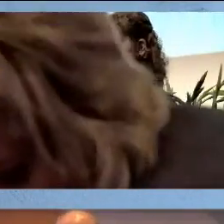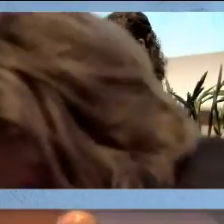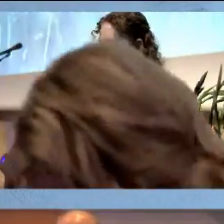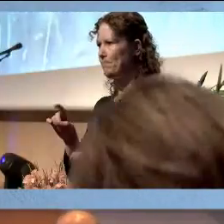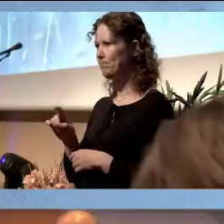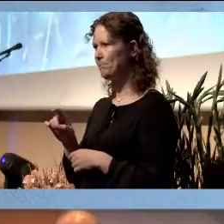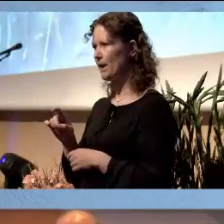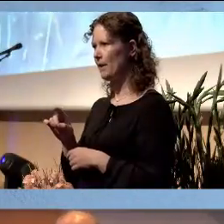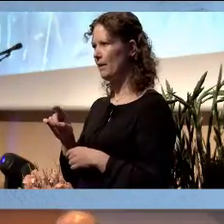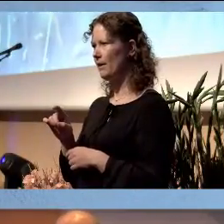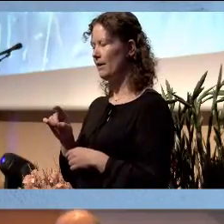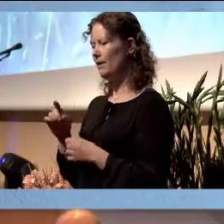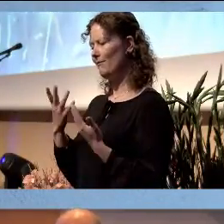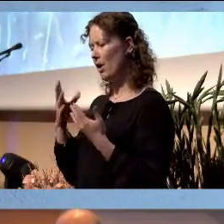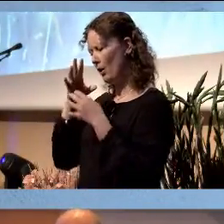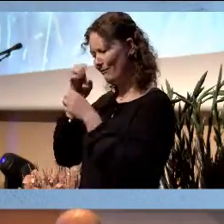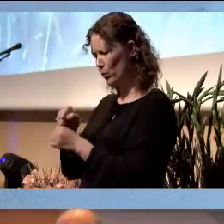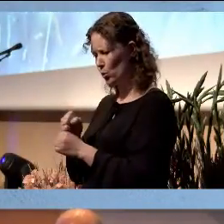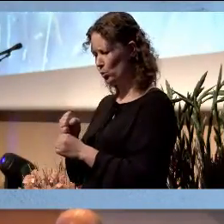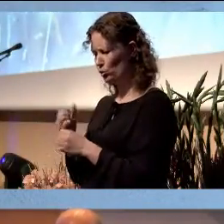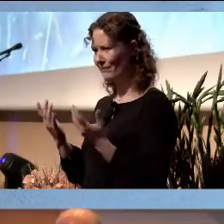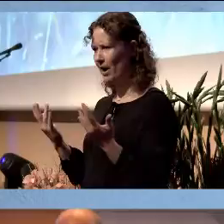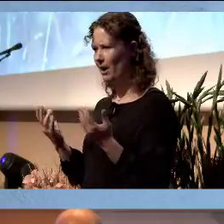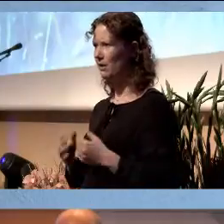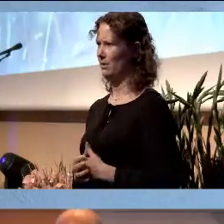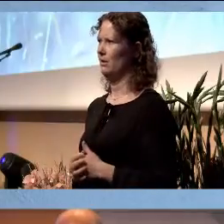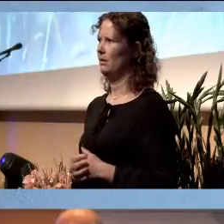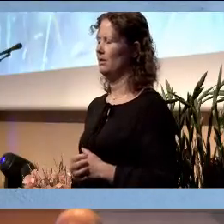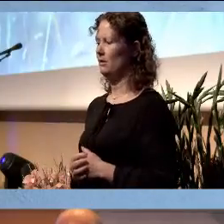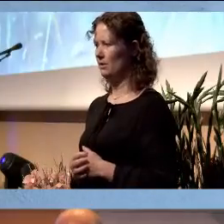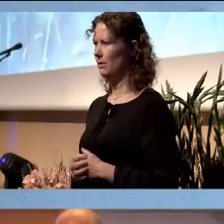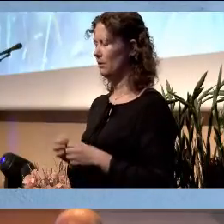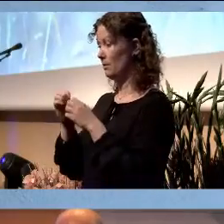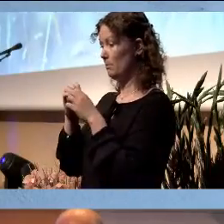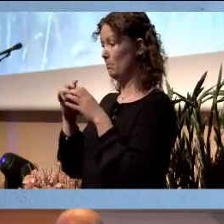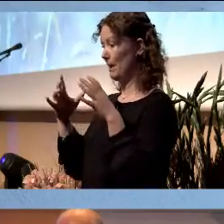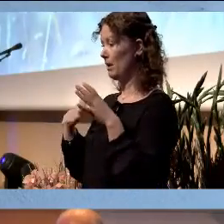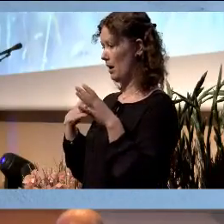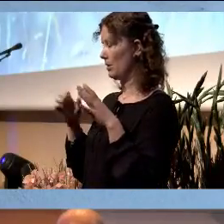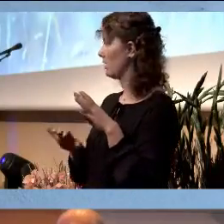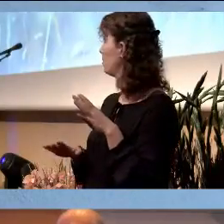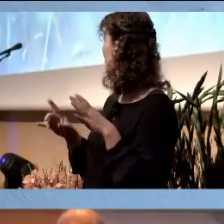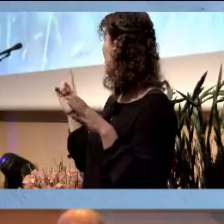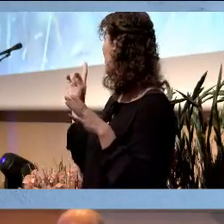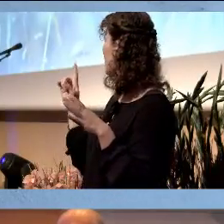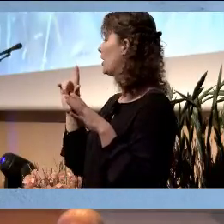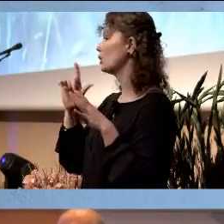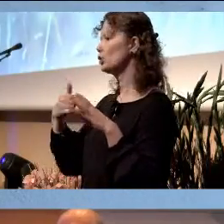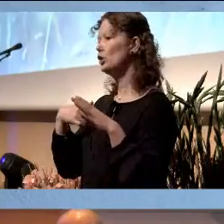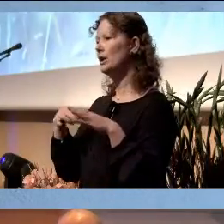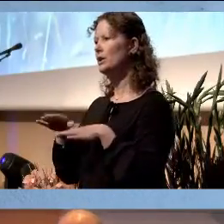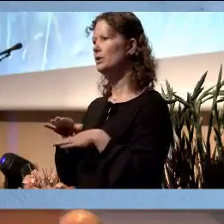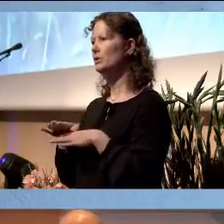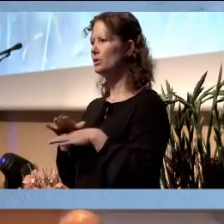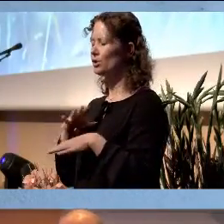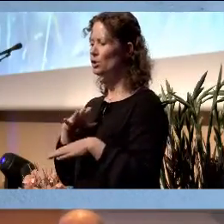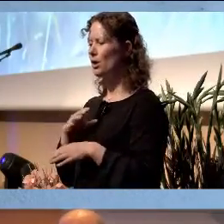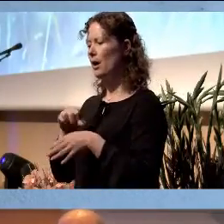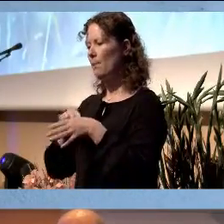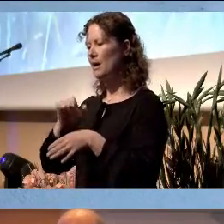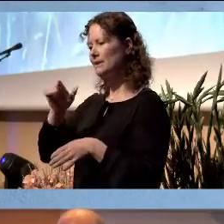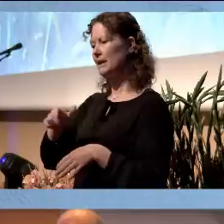hva i fokus? Dette bildet har jeg med fordi jeg synes at pasientens